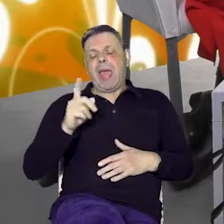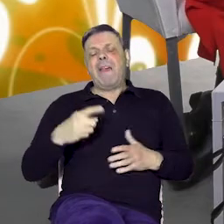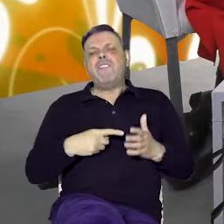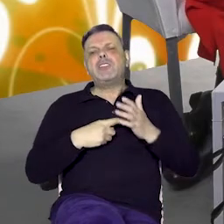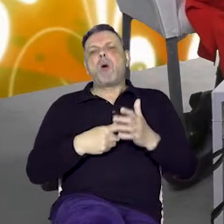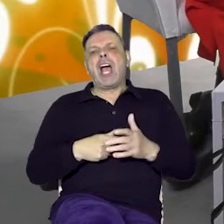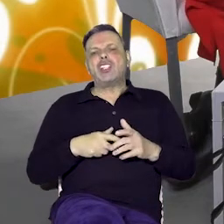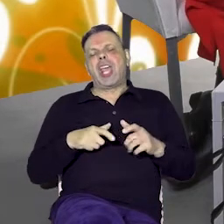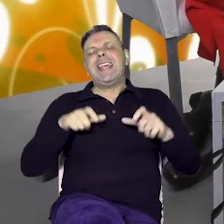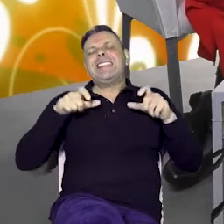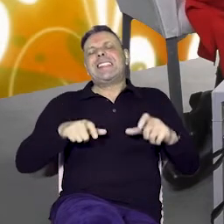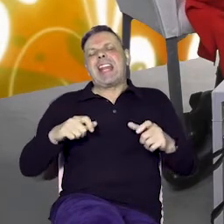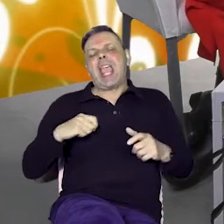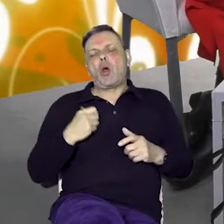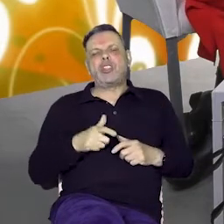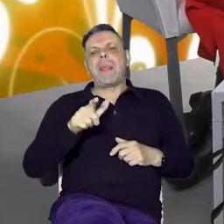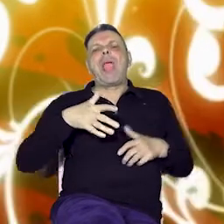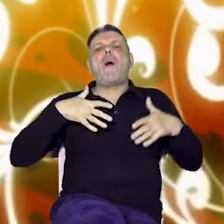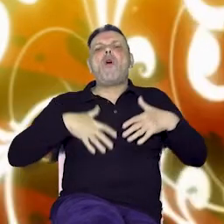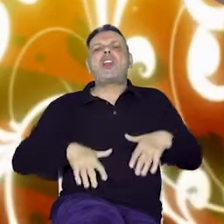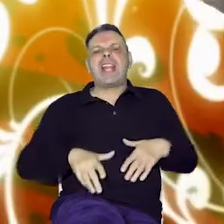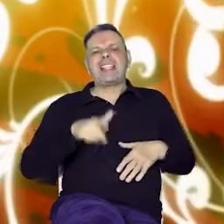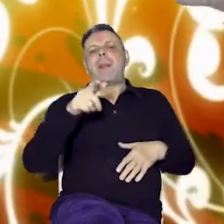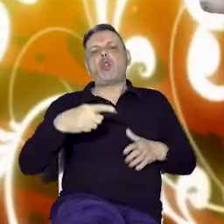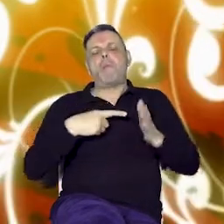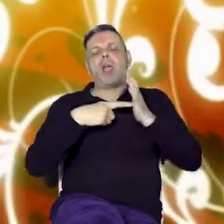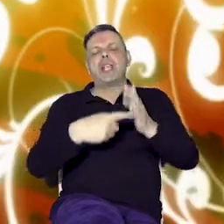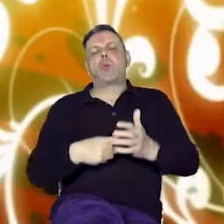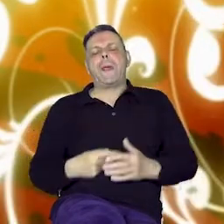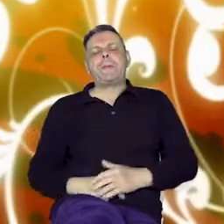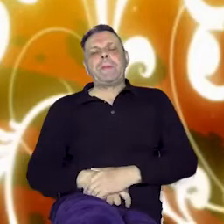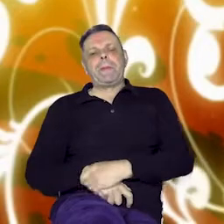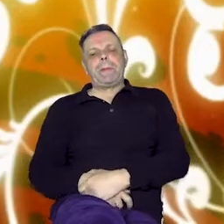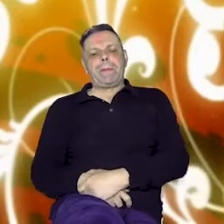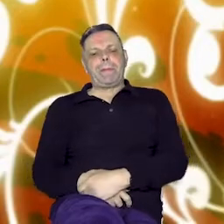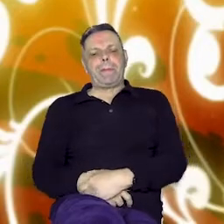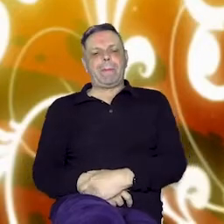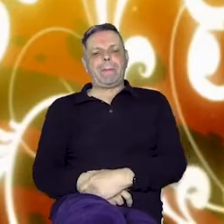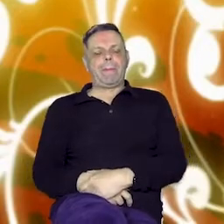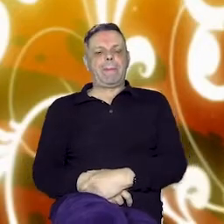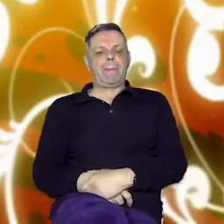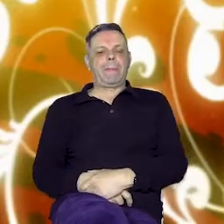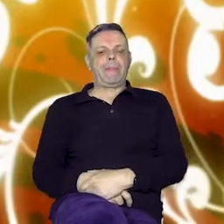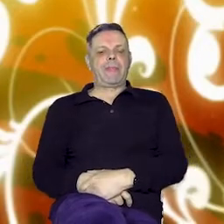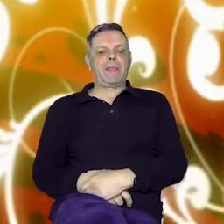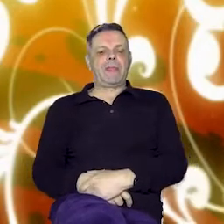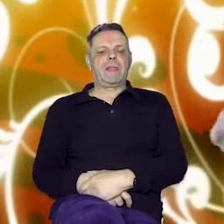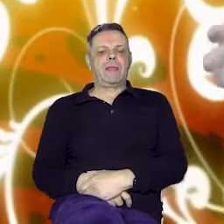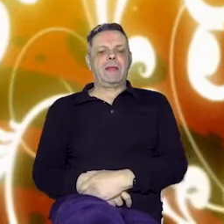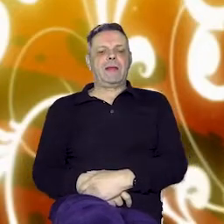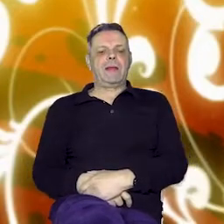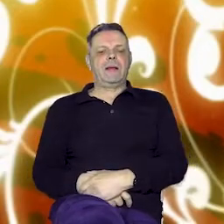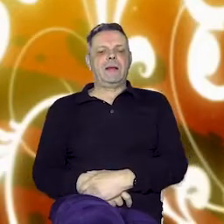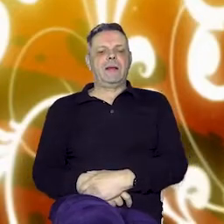stariju dob, njegov organizam to demonstrira. Evo recimo, ja ova, iste smo što se